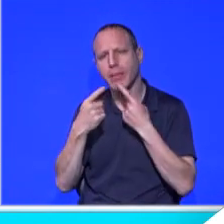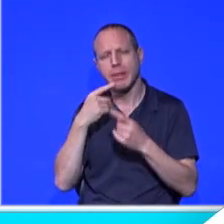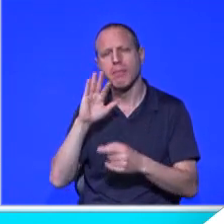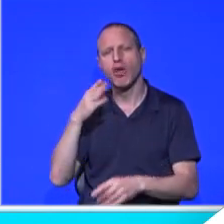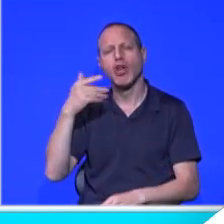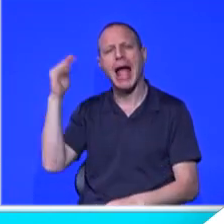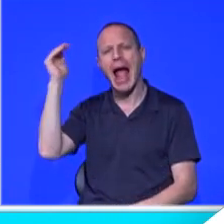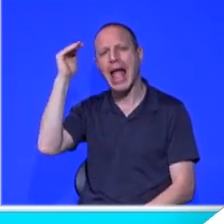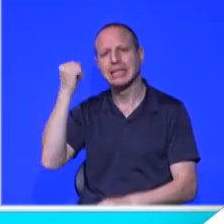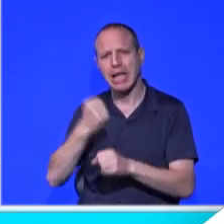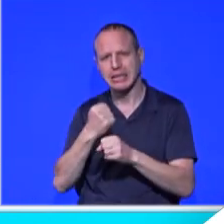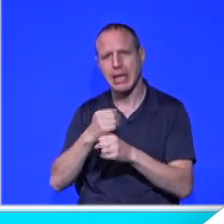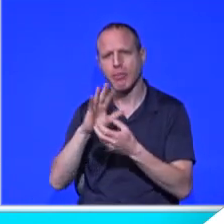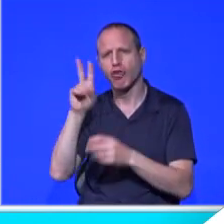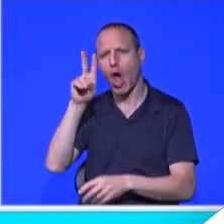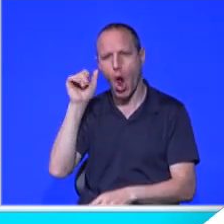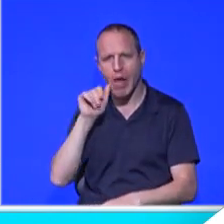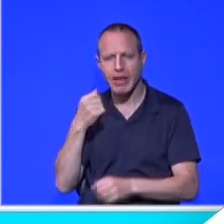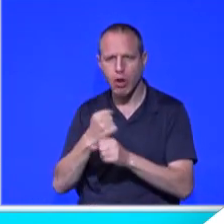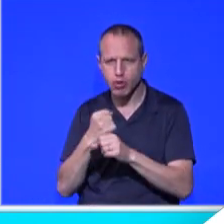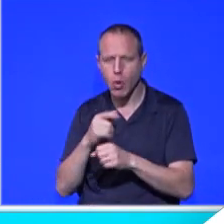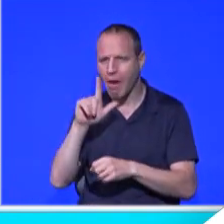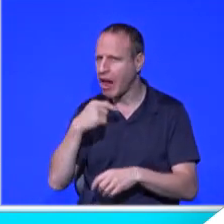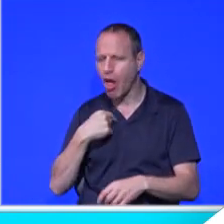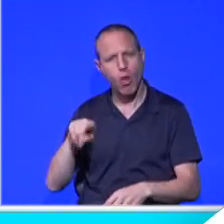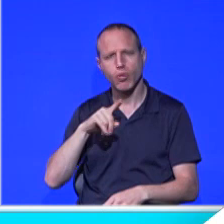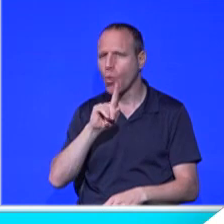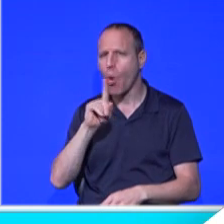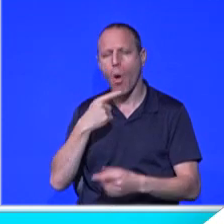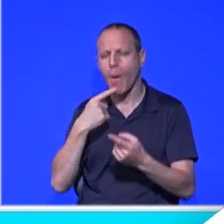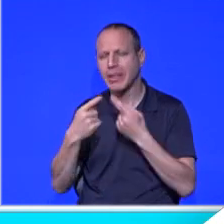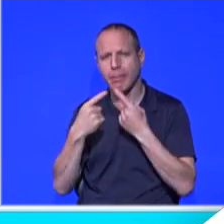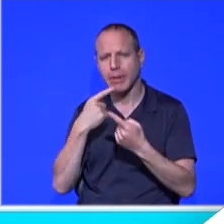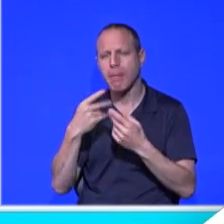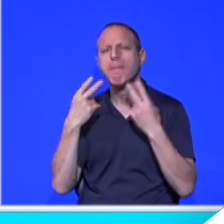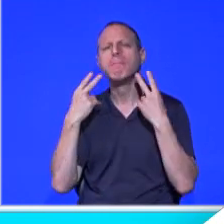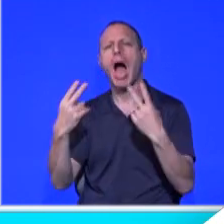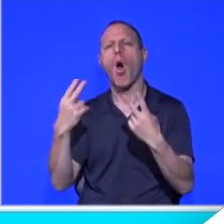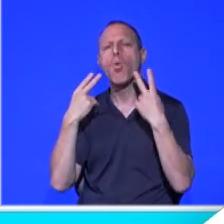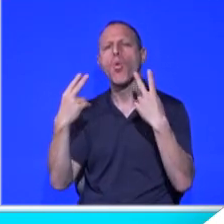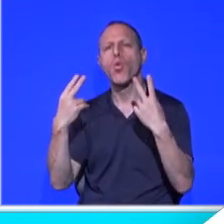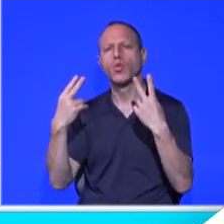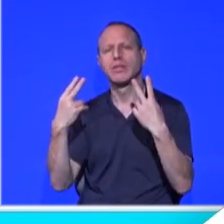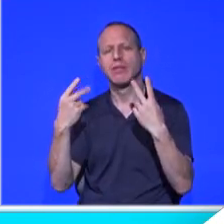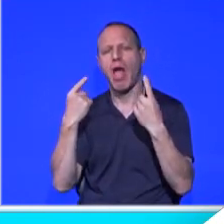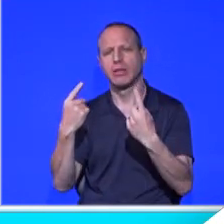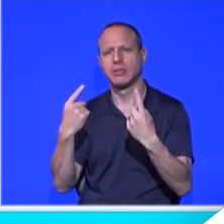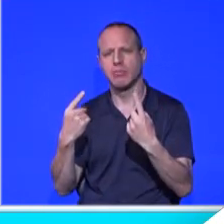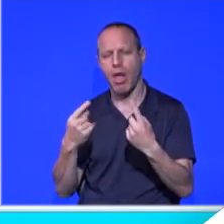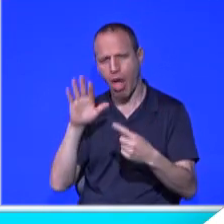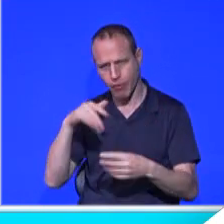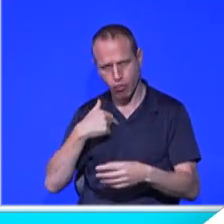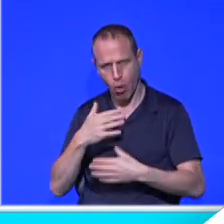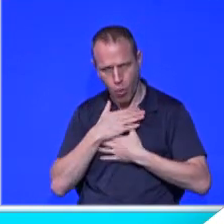שגנץ עשה, במה שכחול לבן עשו, במה ש... אבל אנחנו לא דנים במהות עצמה. על אף שאנחנו